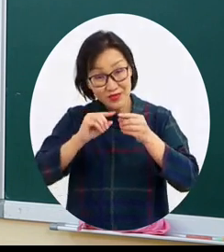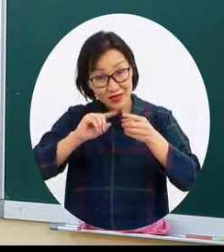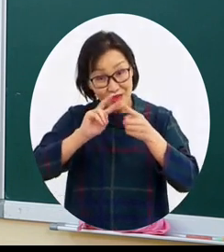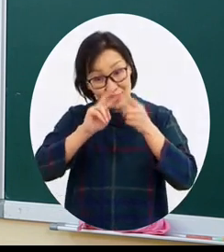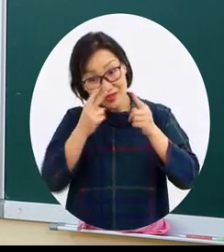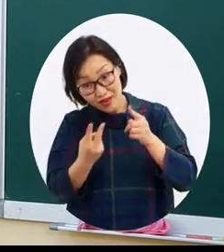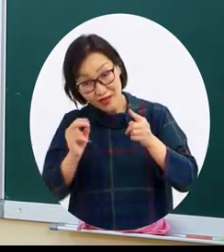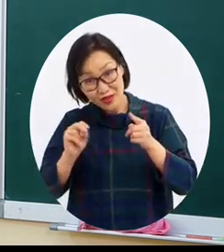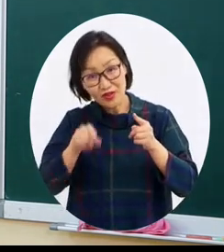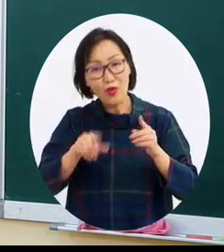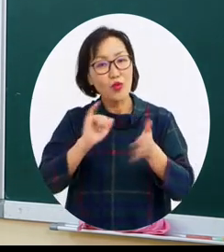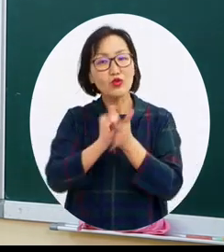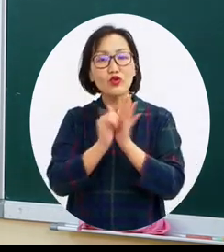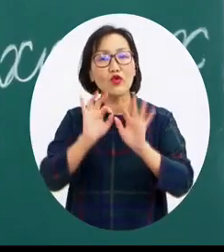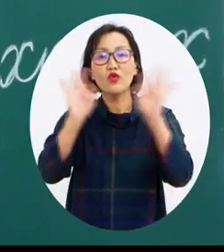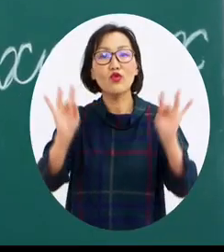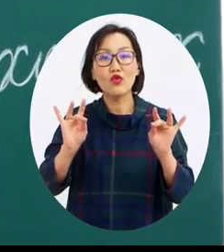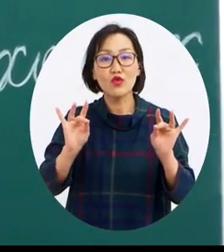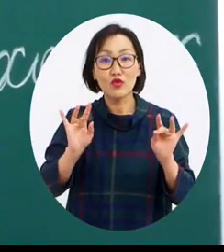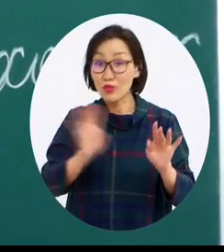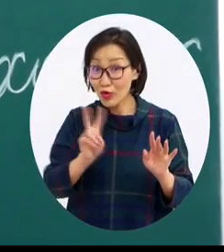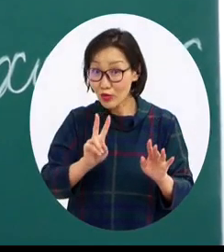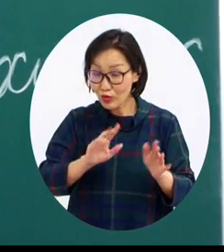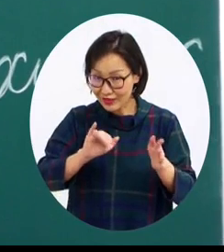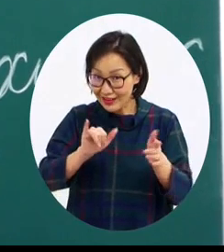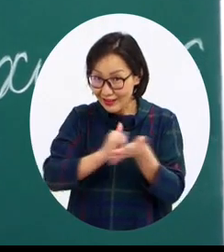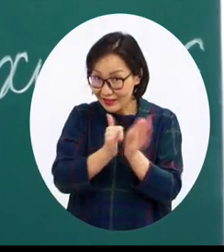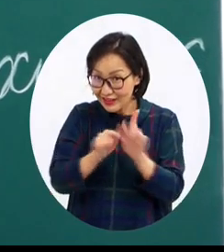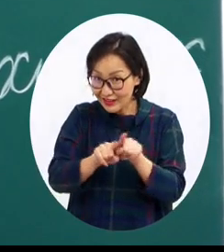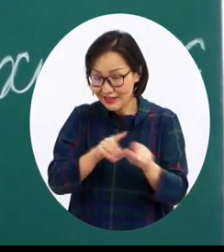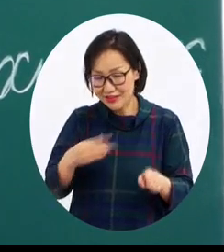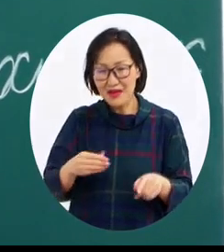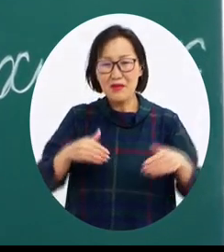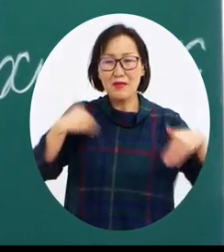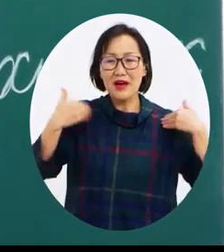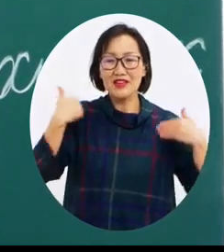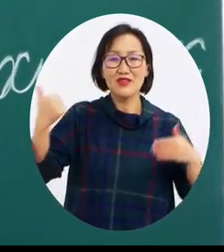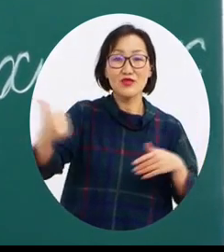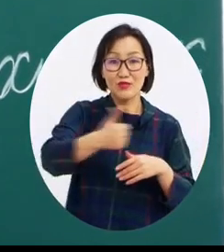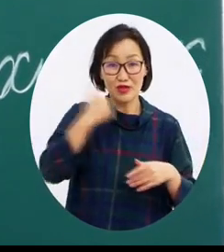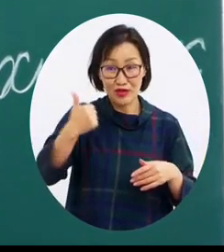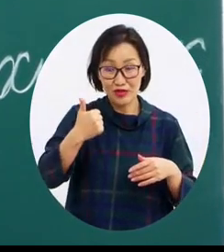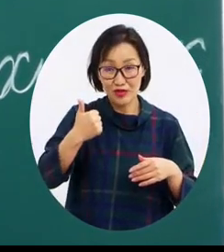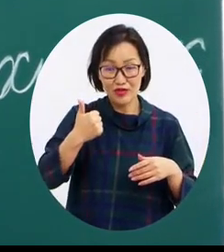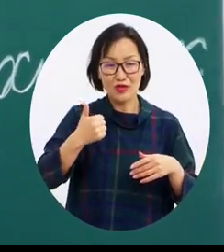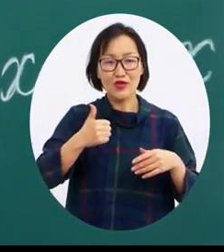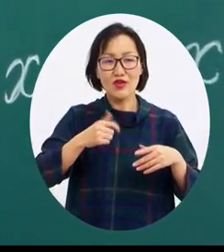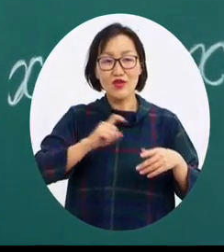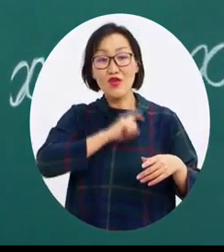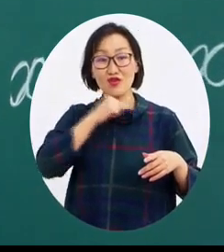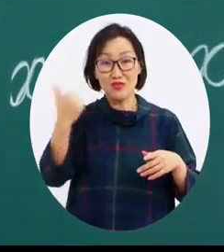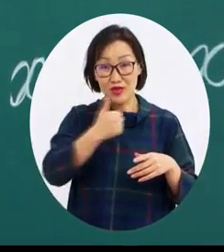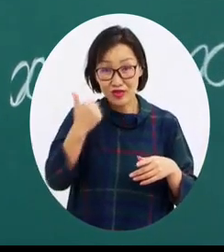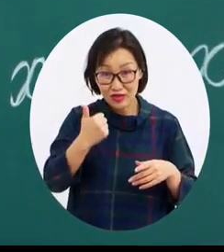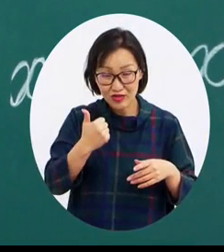Баяссан болгоно нөхөр биш байж болохоор тий. Хөөрсөн болгоно нөхөр биш гэсэн санаа. Тэгэхээр энэ үгийн